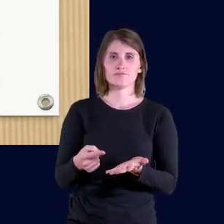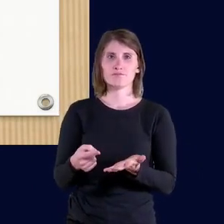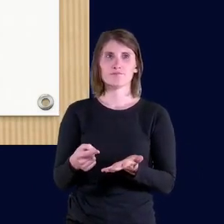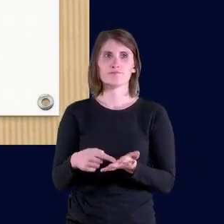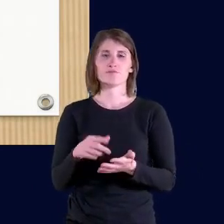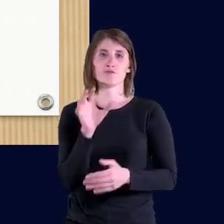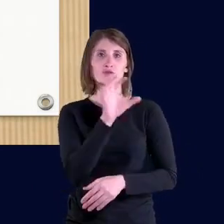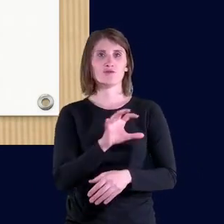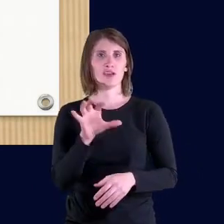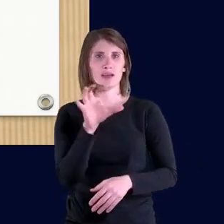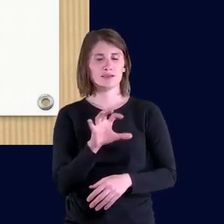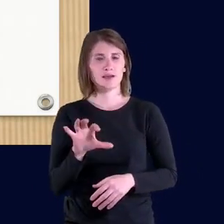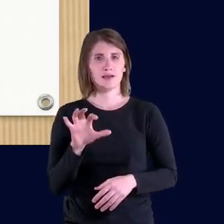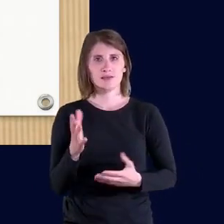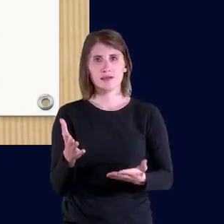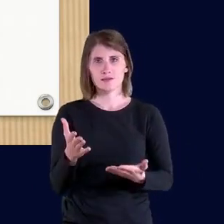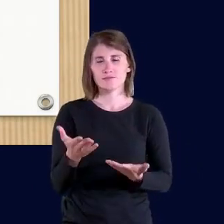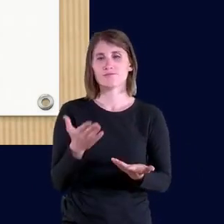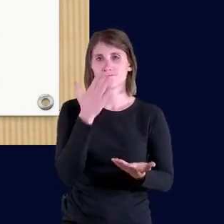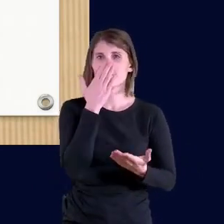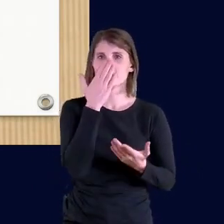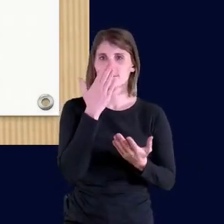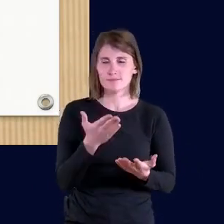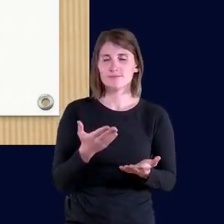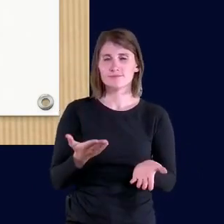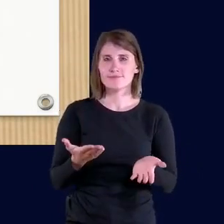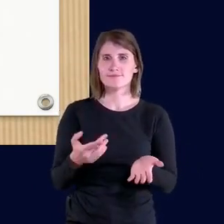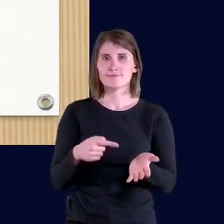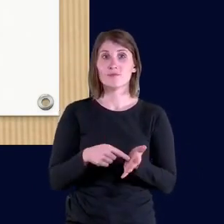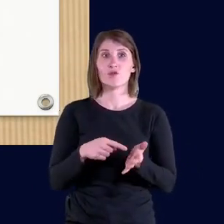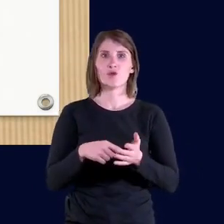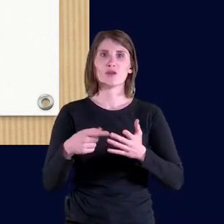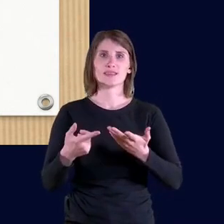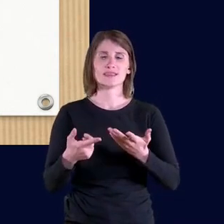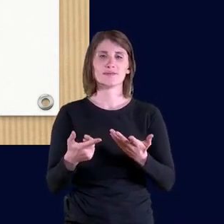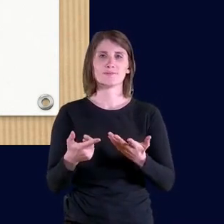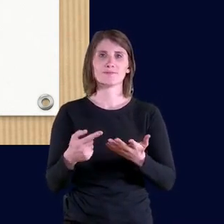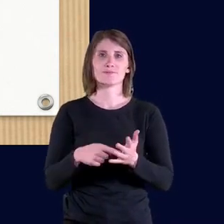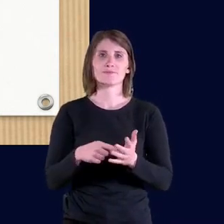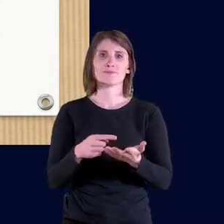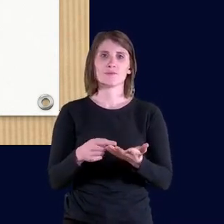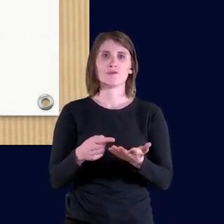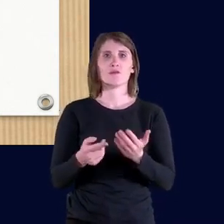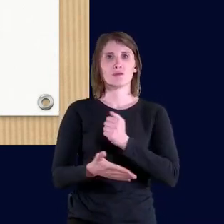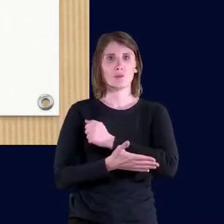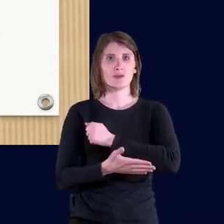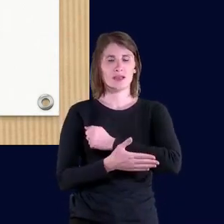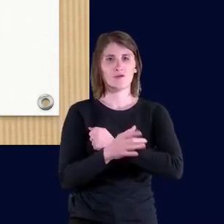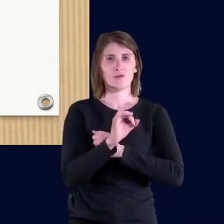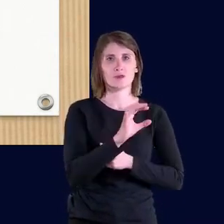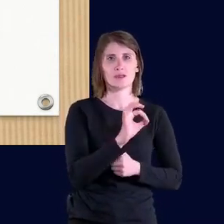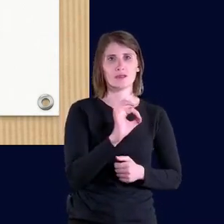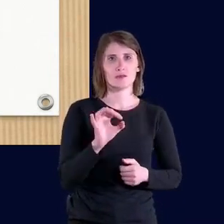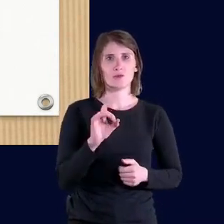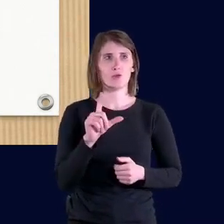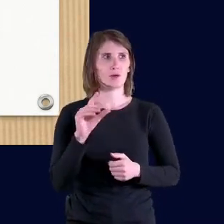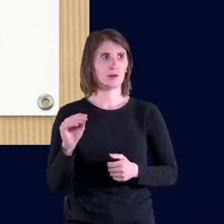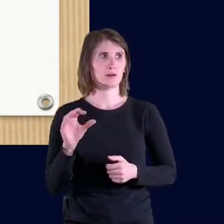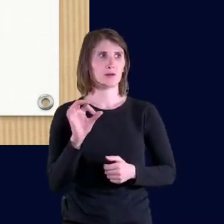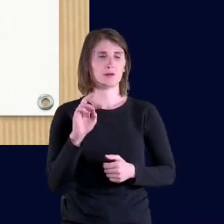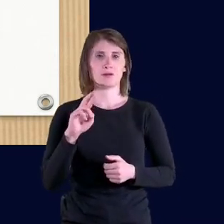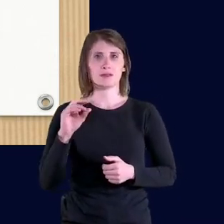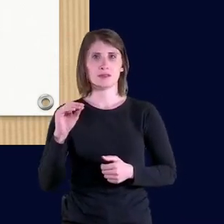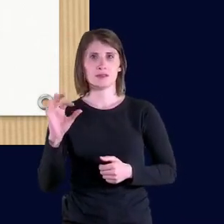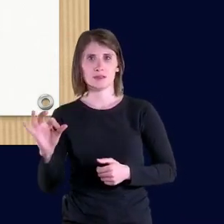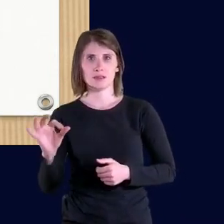zwiedzanie odbywa się właśnie tutaj Jak wcześniej wspomniałam tego rozwiązania bazującego na Google Street View użytkownicy mogą